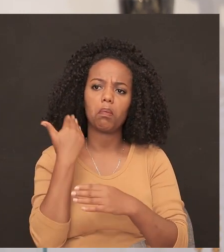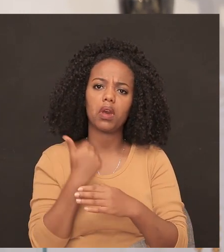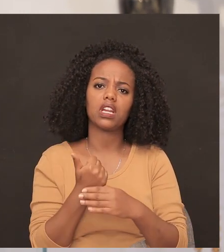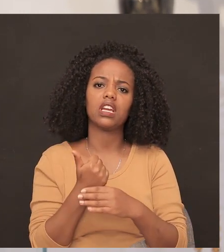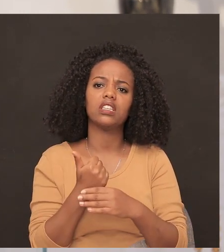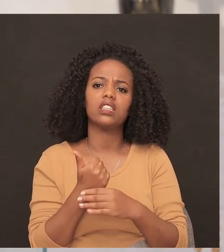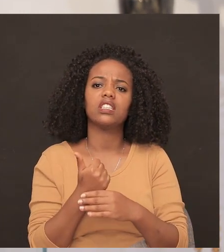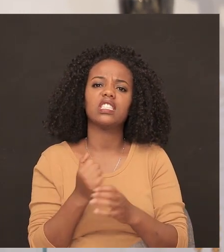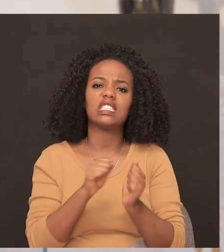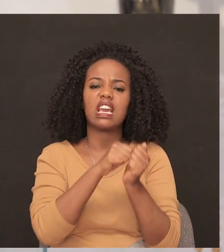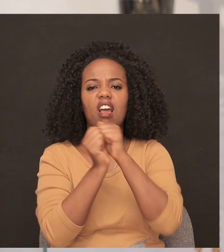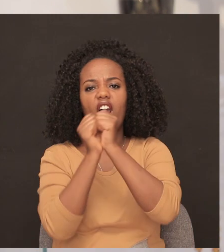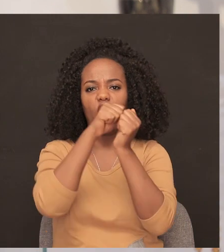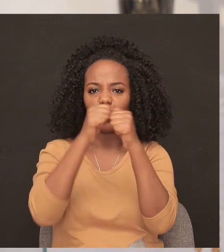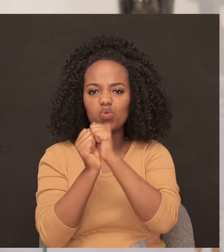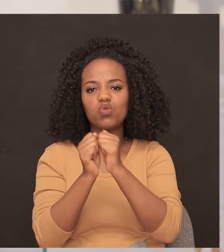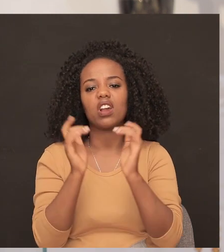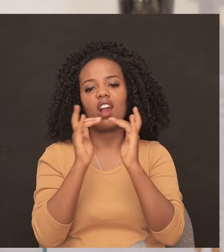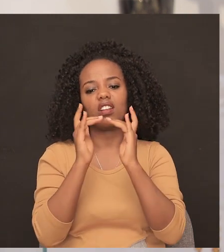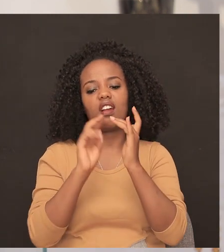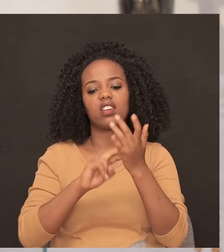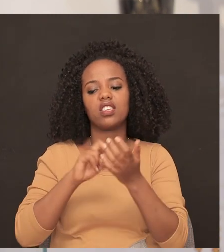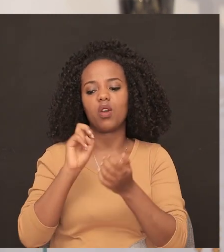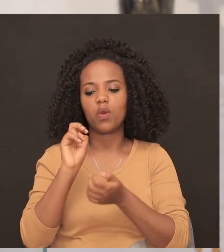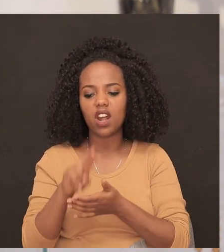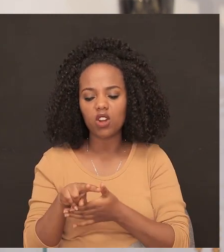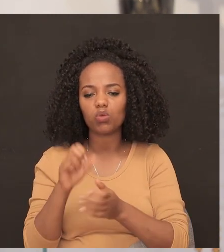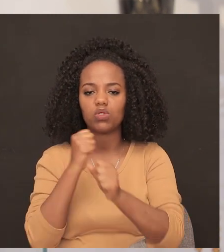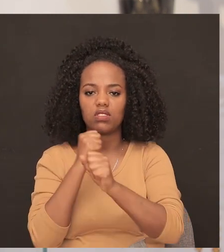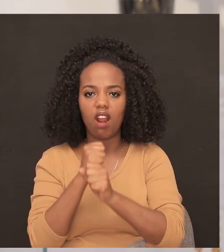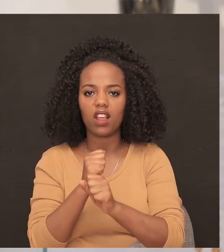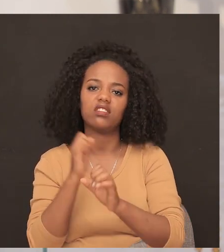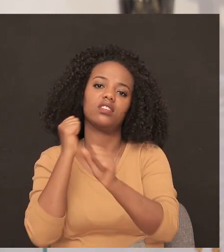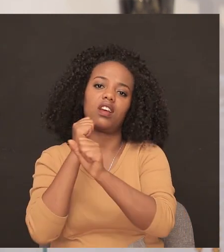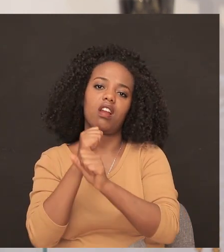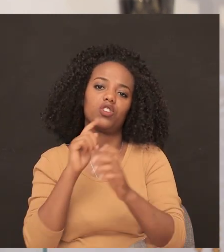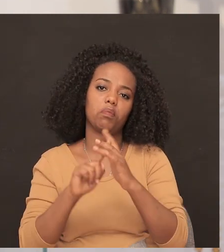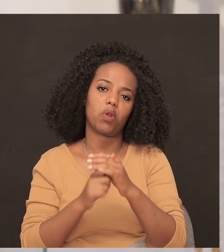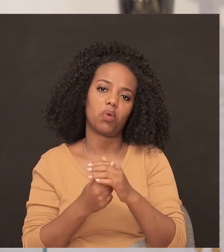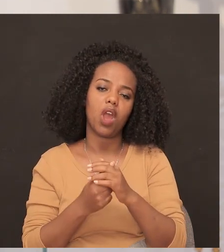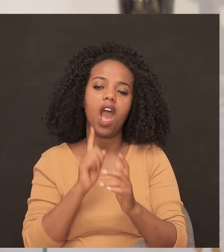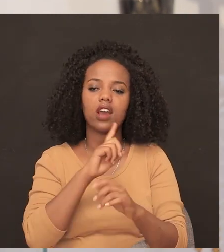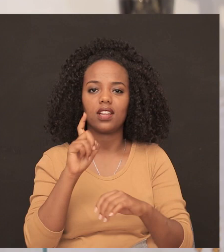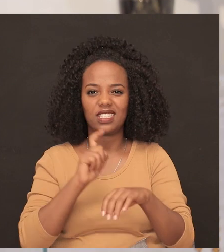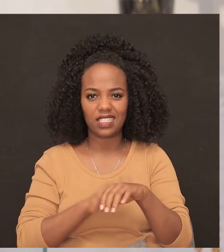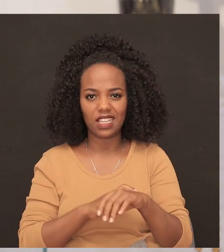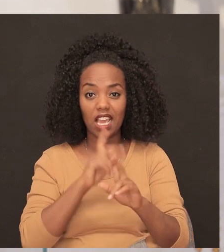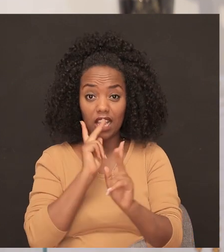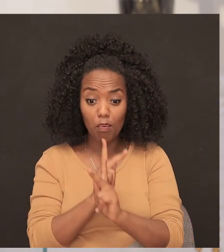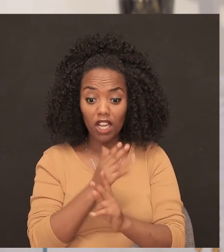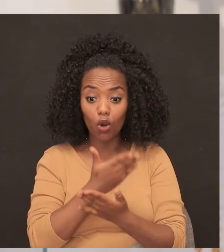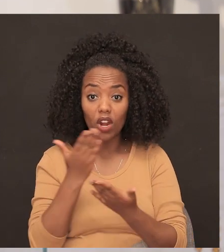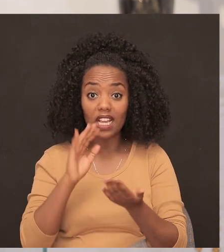በየቀኑ ነበር እንደምንም እየታገልኩ ካልጋዬ እየወረድኩ ስራዬን የምሰራው አለች። አንዳንዴ የጠበቀነው